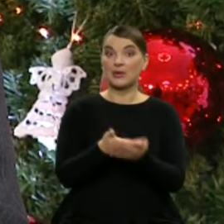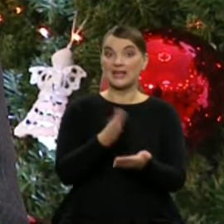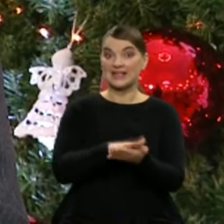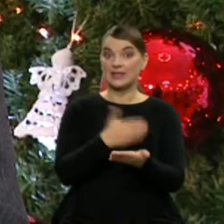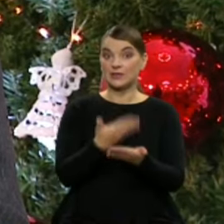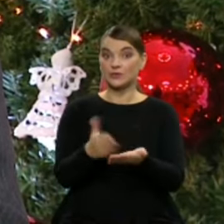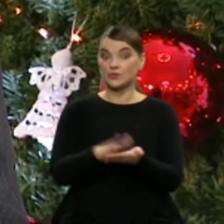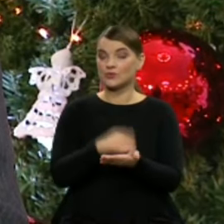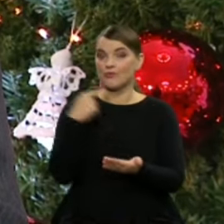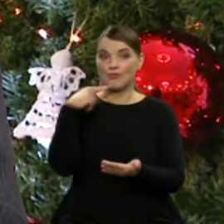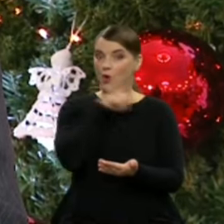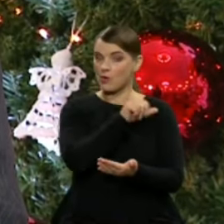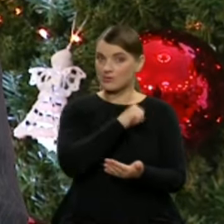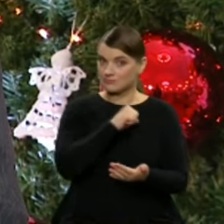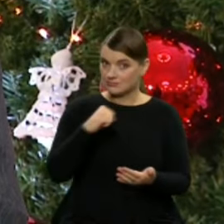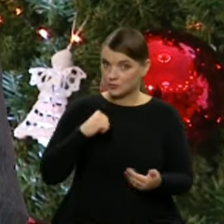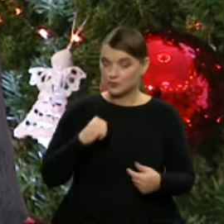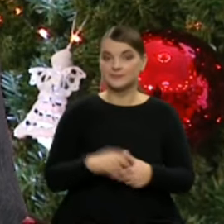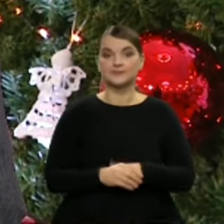blynus.